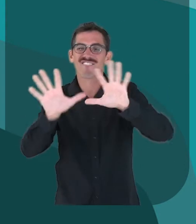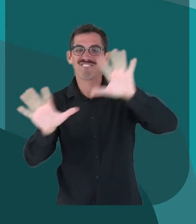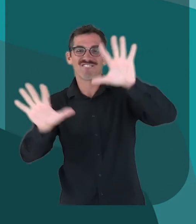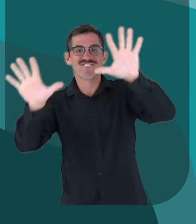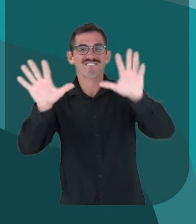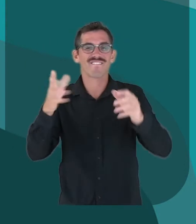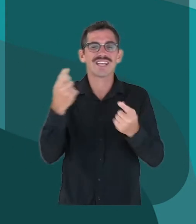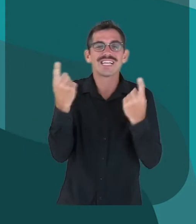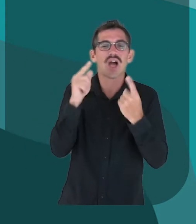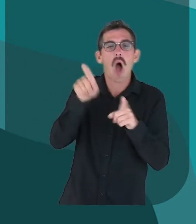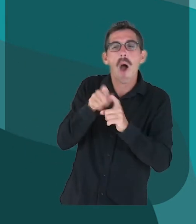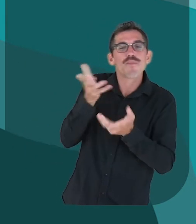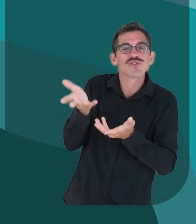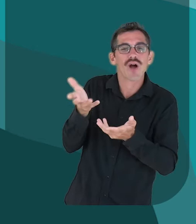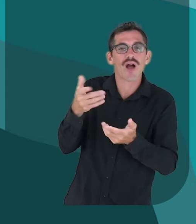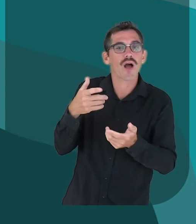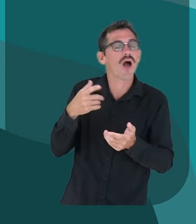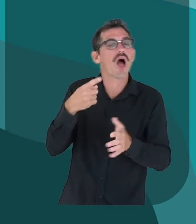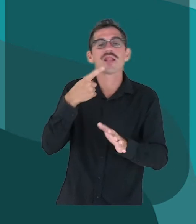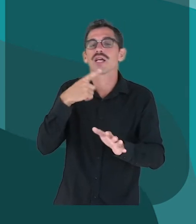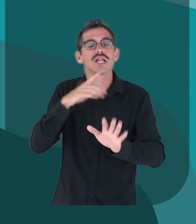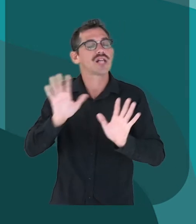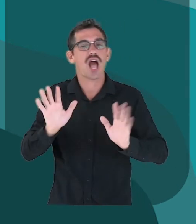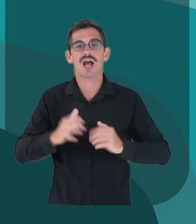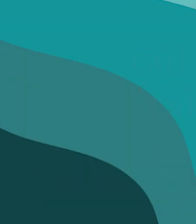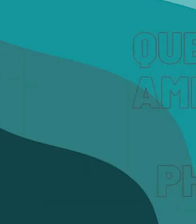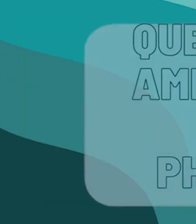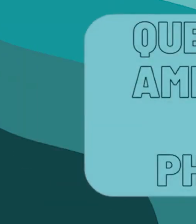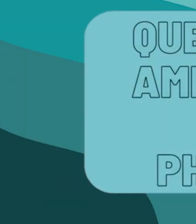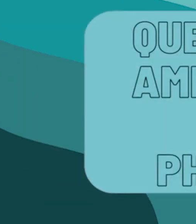ombres assez cassantes, ce genre de choses-là. Ça, je trouvais ça super